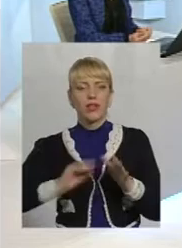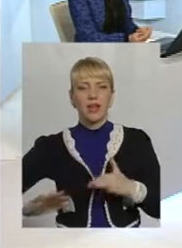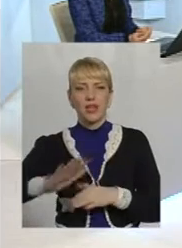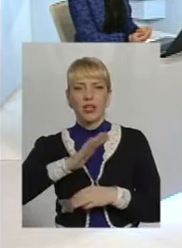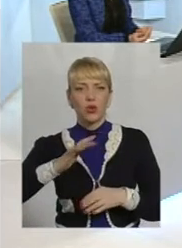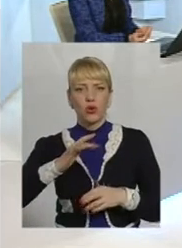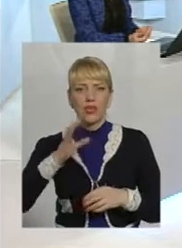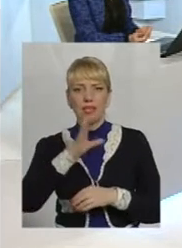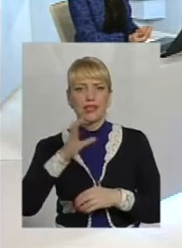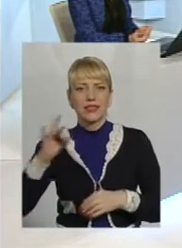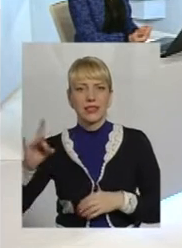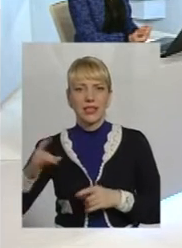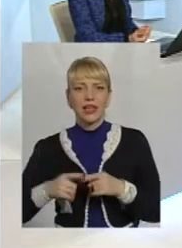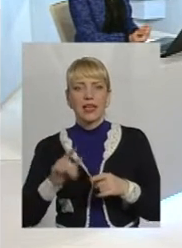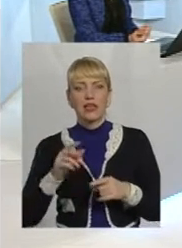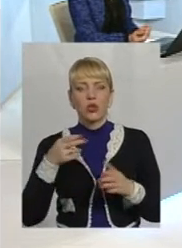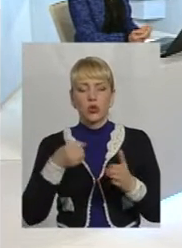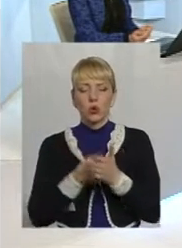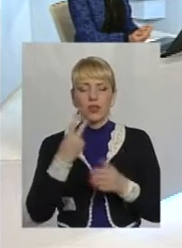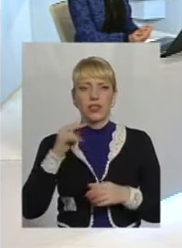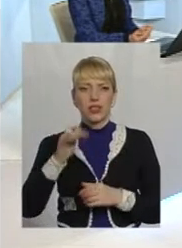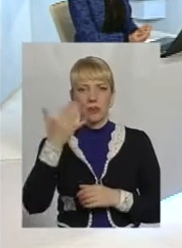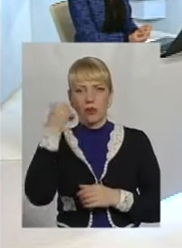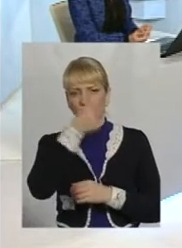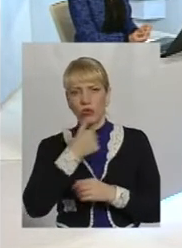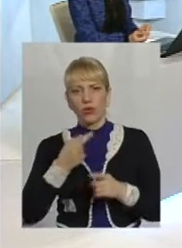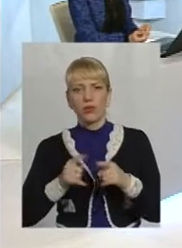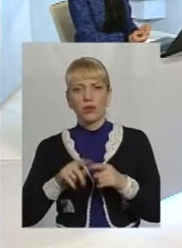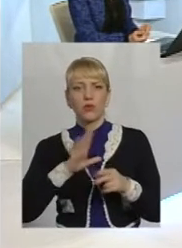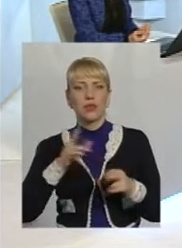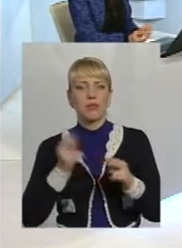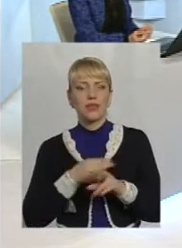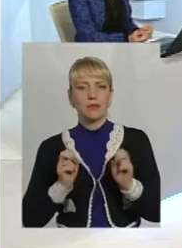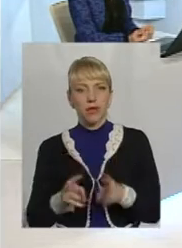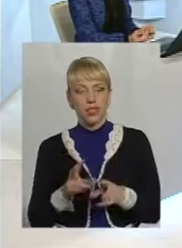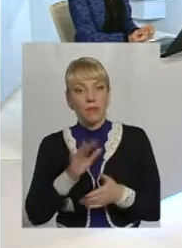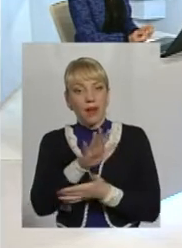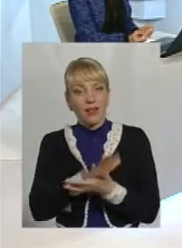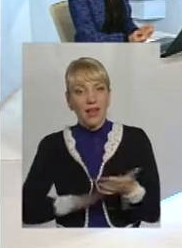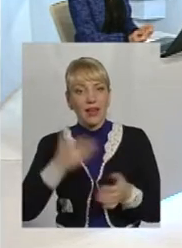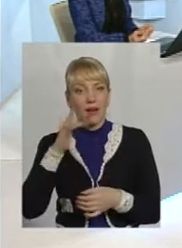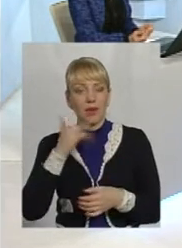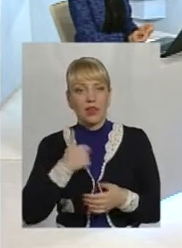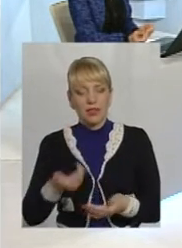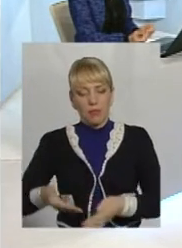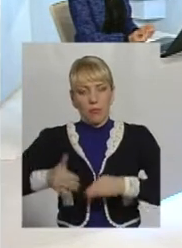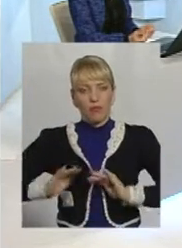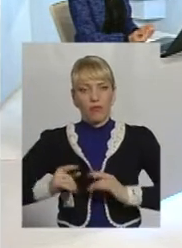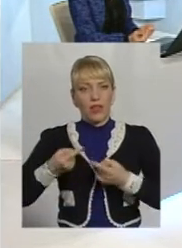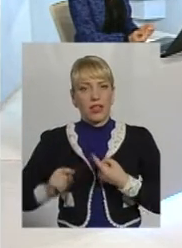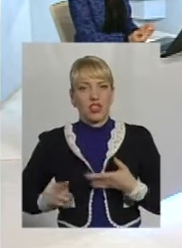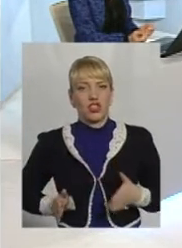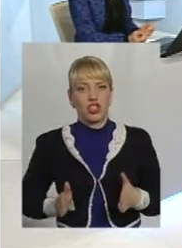до 2005 року. До 2005 року вони були абсолютно безпечними. А далі американці нам пропонували інший